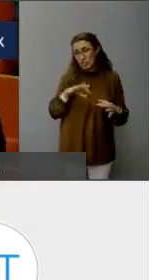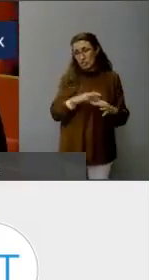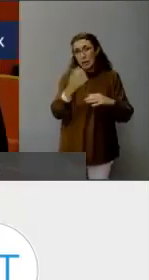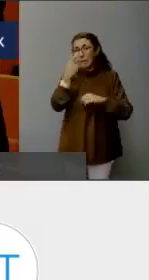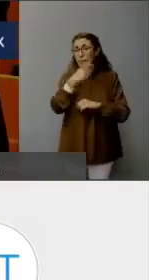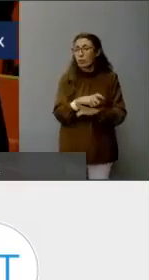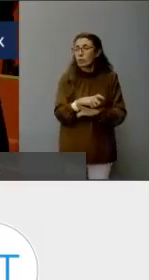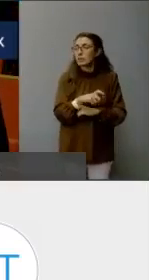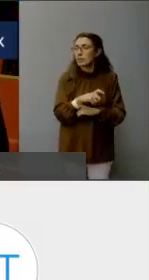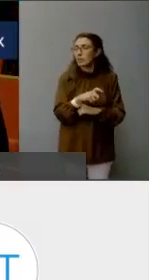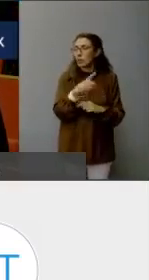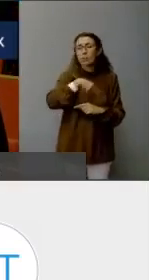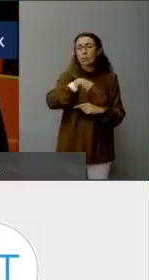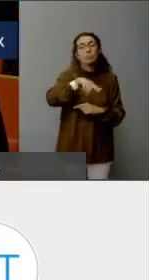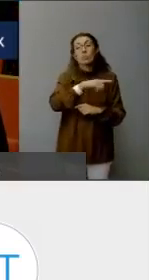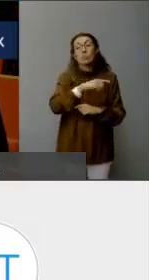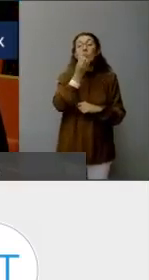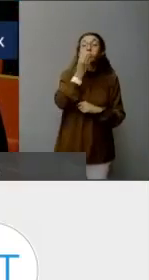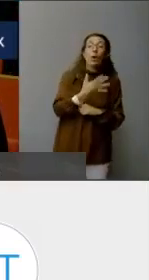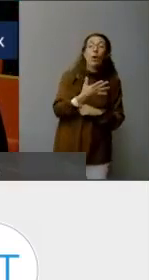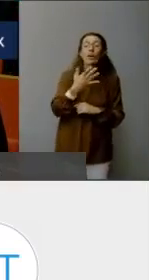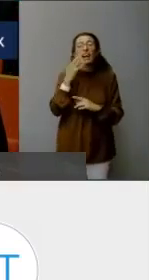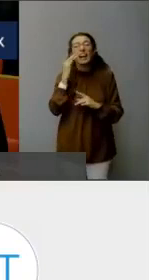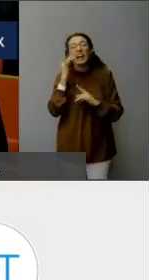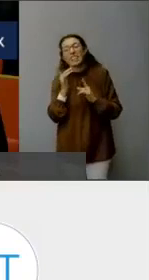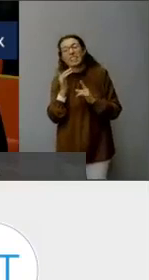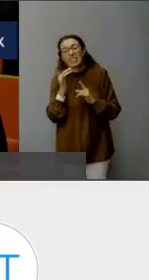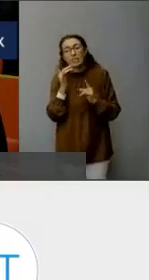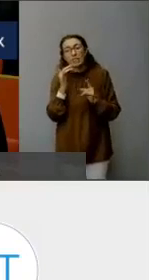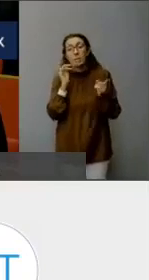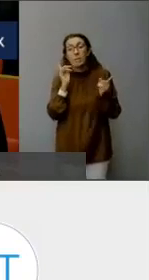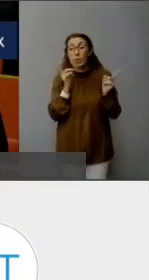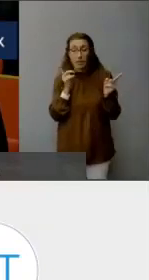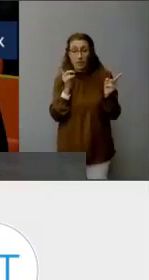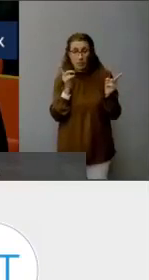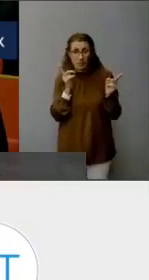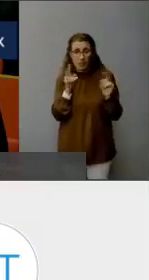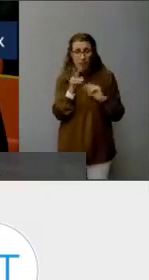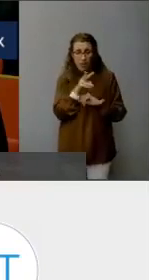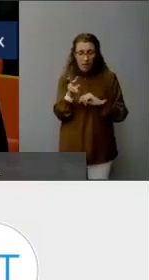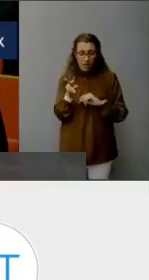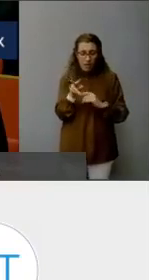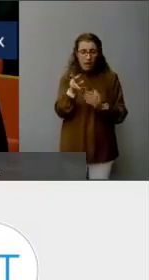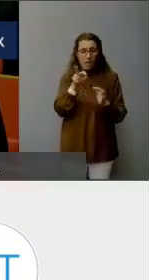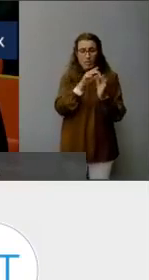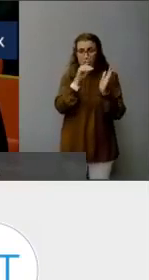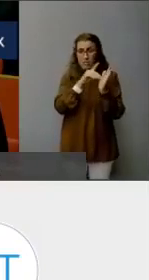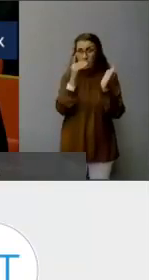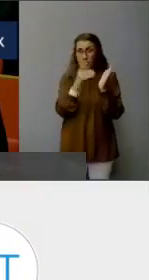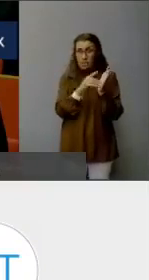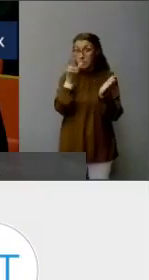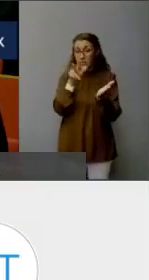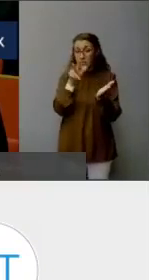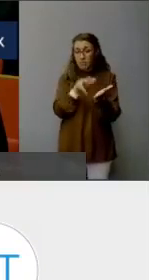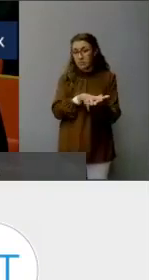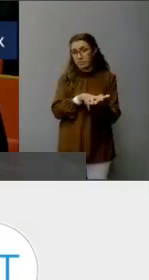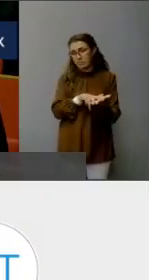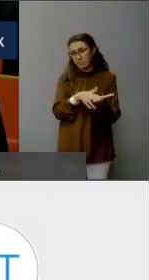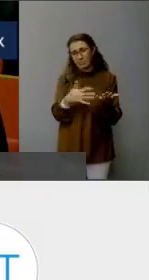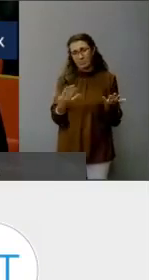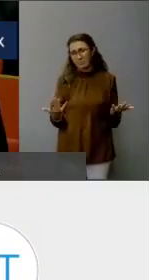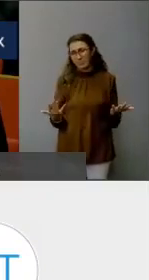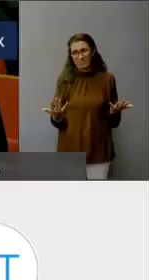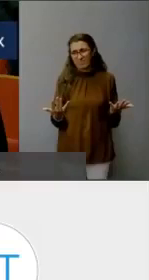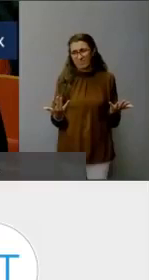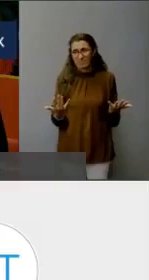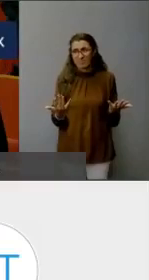quando si parla di buona e cattiva politica approvando questa delibera questa variante si si è fatto si farà